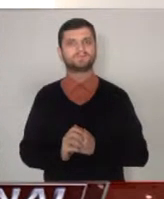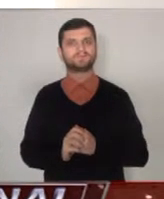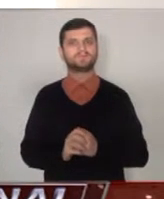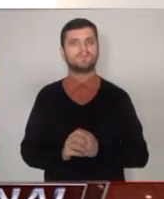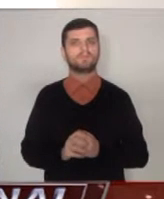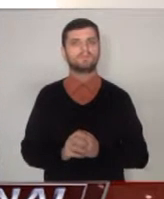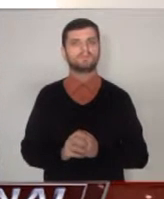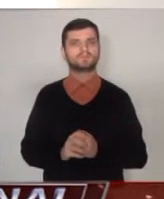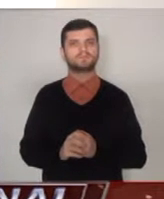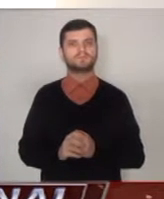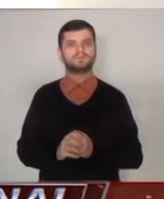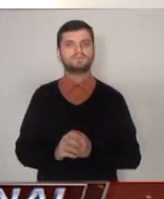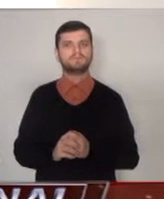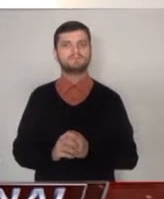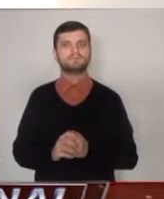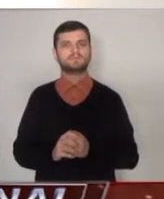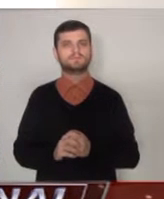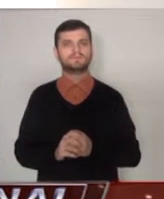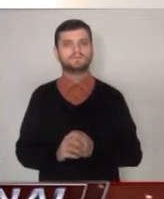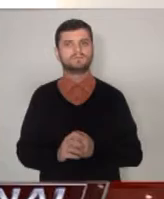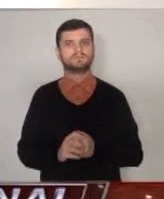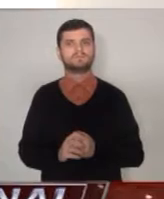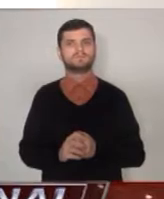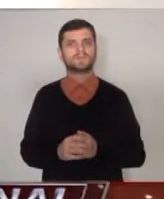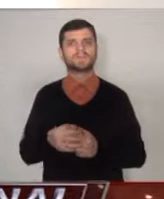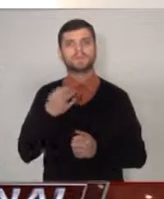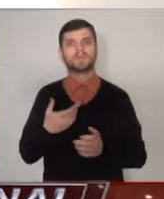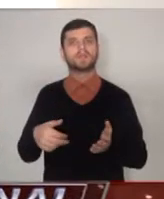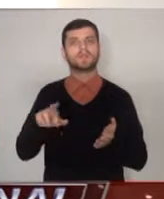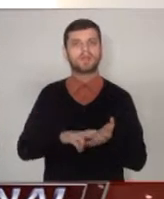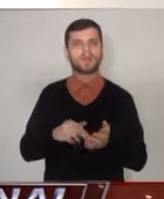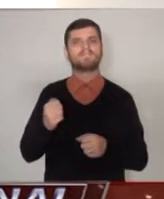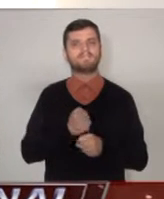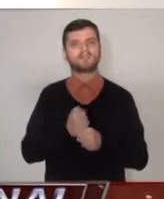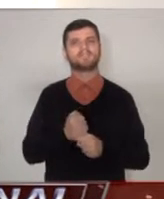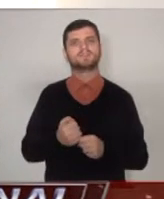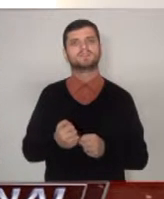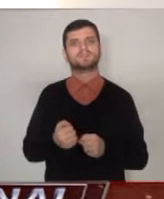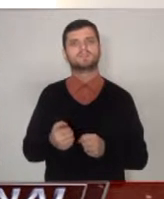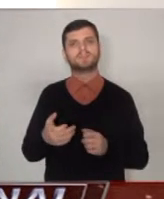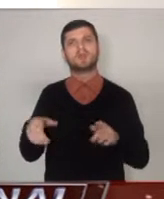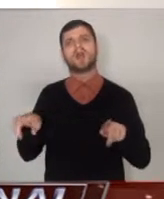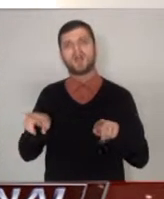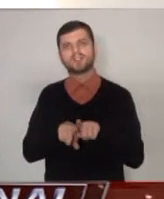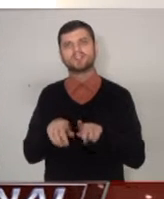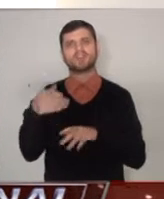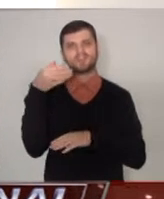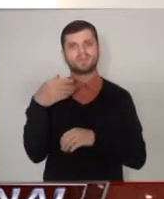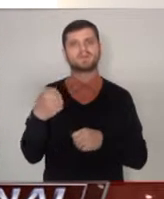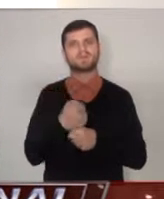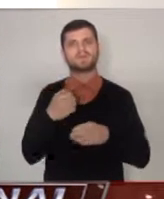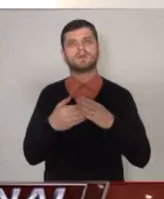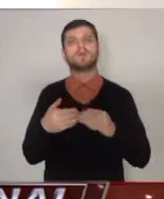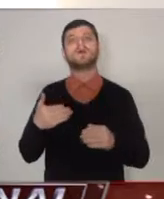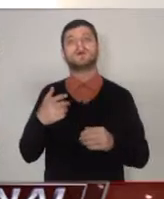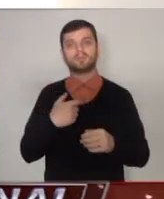șanțurile dalate. Și reluați lucrarea cu aceeași firmă? Aceeași firmă, pentru că nu putem acum, nu avem cum. Chiar dacă ne-am dorit să mai facem